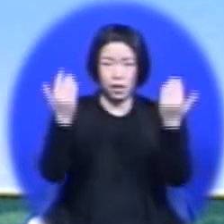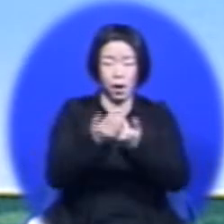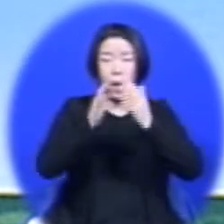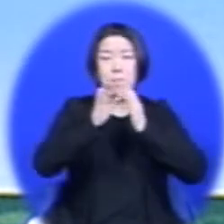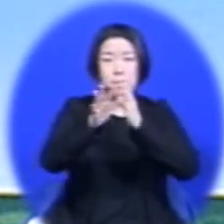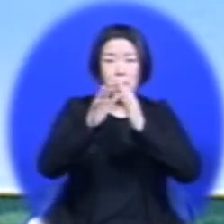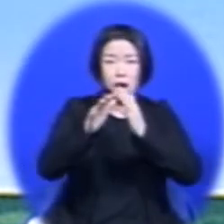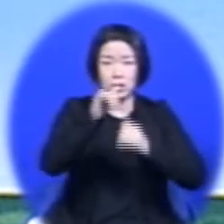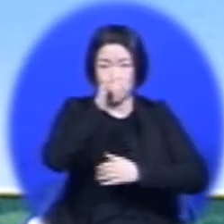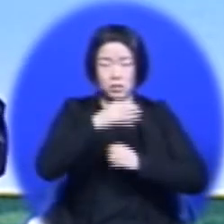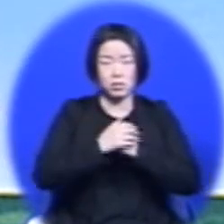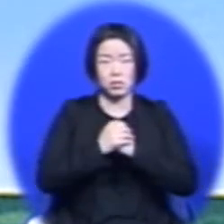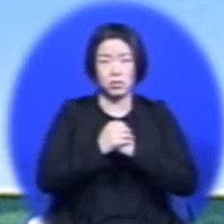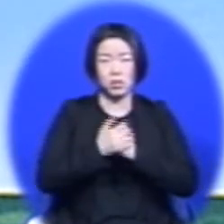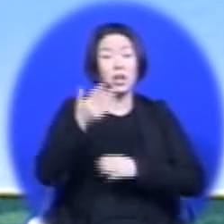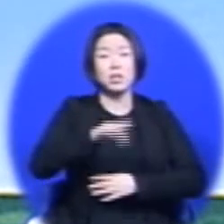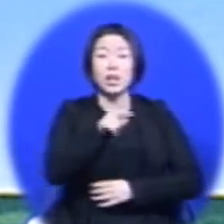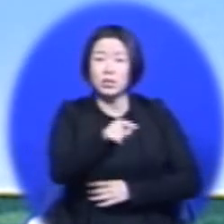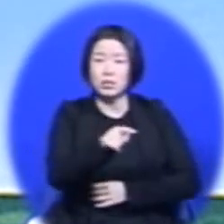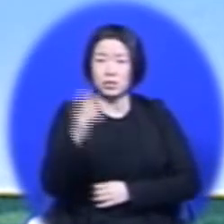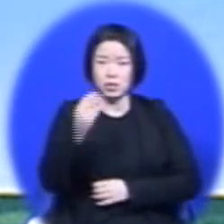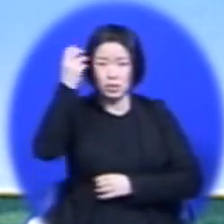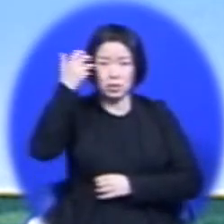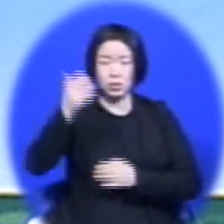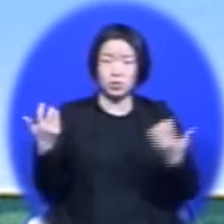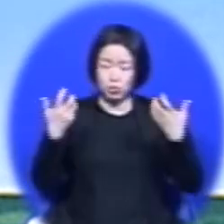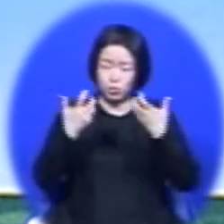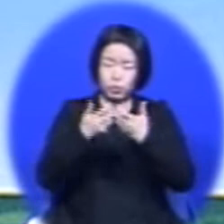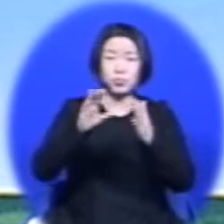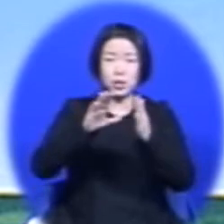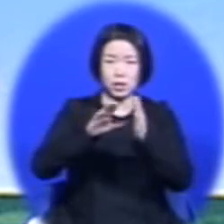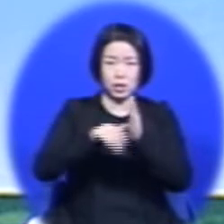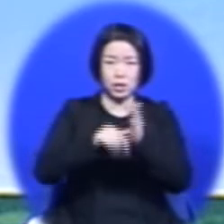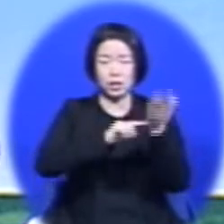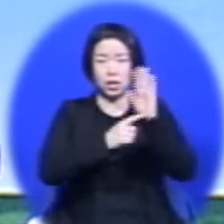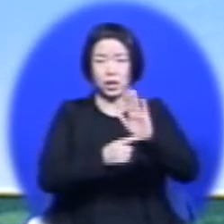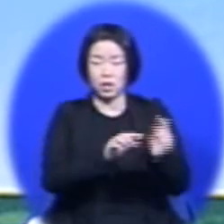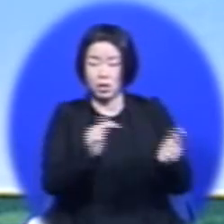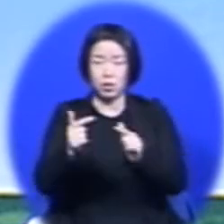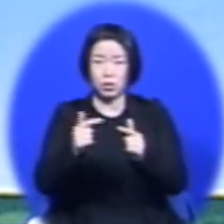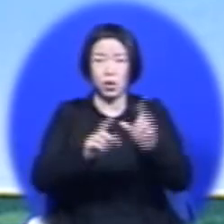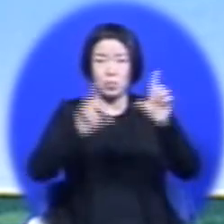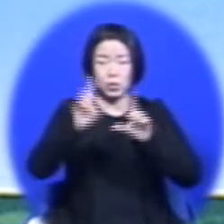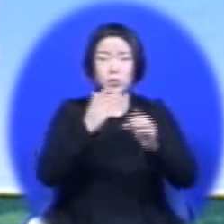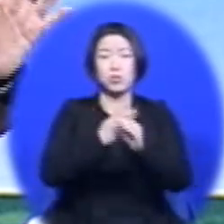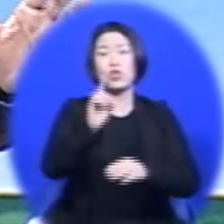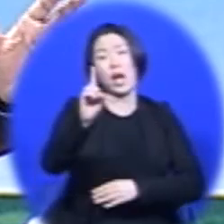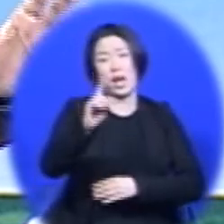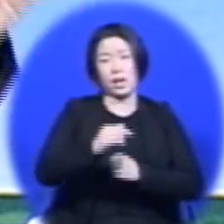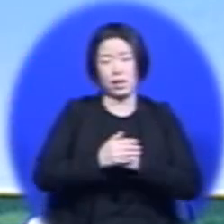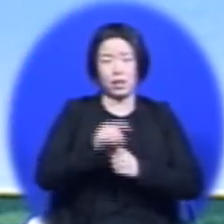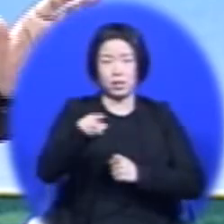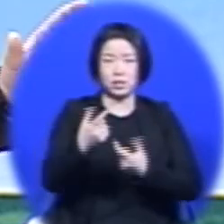했습니다. 그러나 그것은 성령 충만할 때 나타나는 여러 현상 중에 하나일 뿐이지 그런